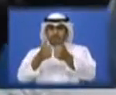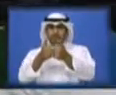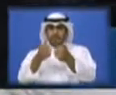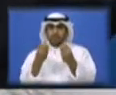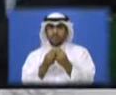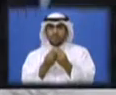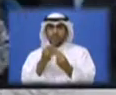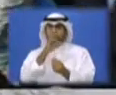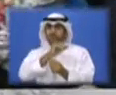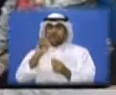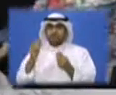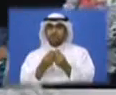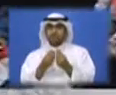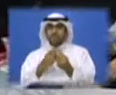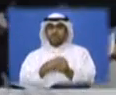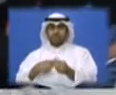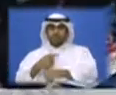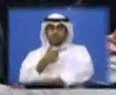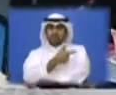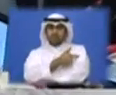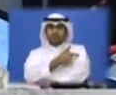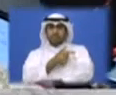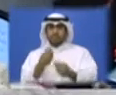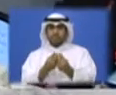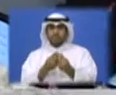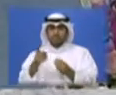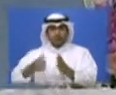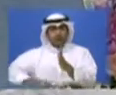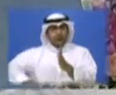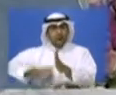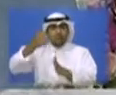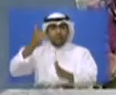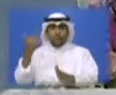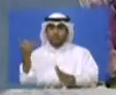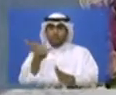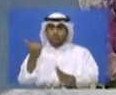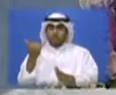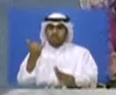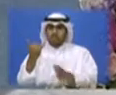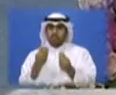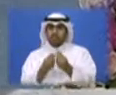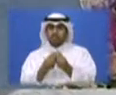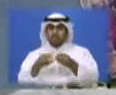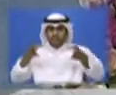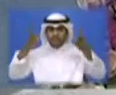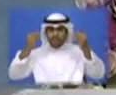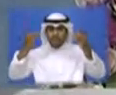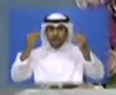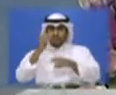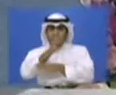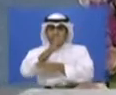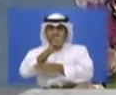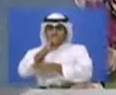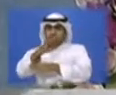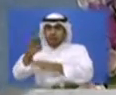يختلف عليه اثنان أن وزارة الصحة تلعب دورا أساسيا في عملية التثقيف النوعي للأسرة